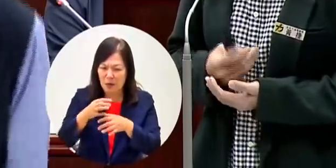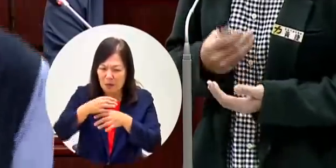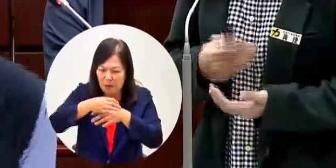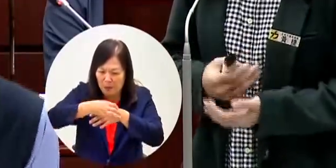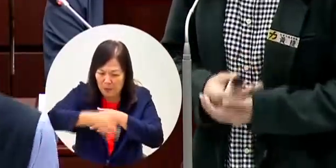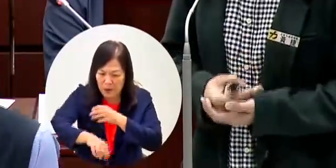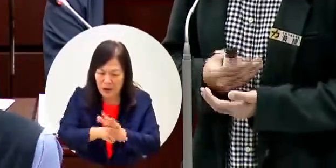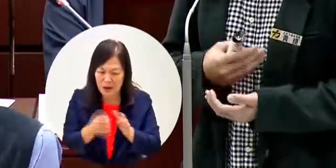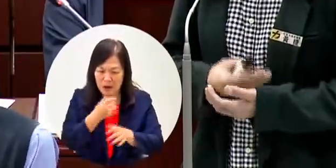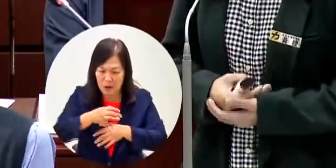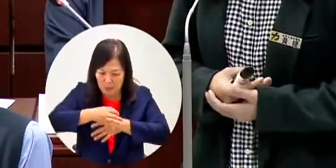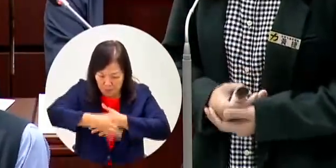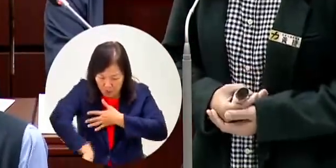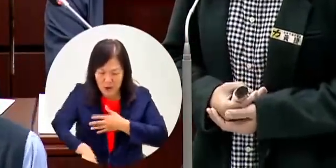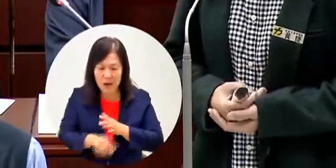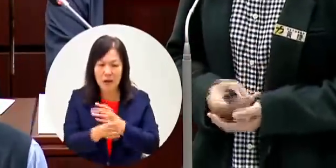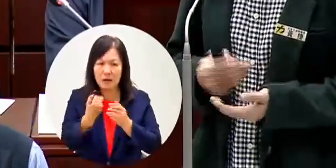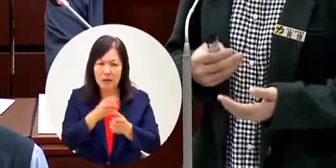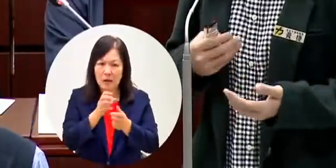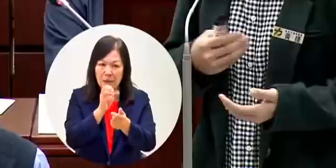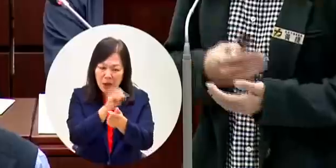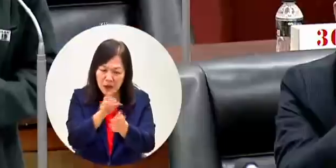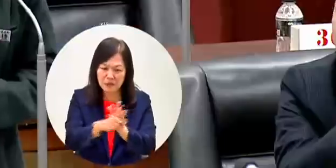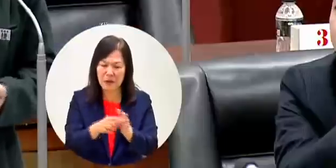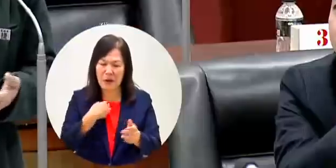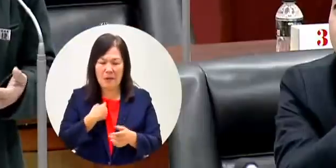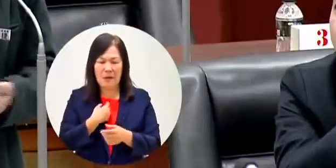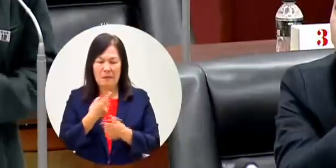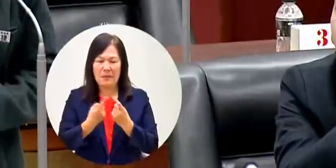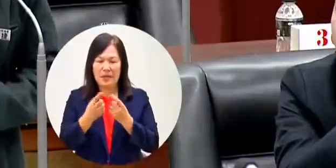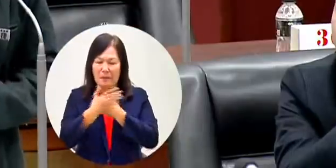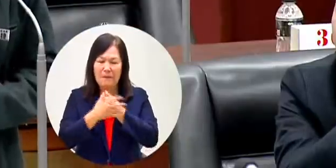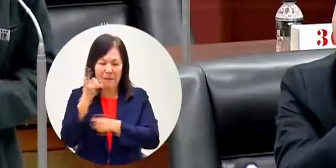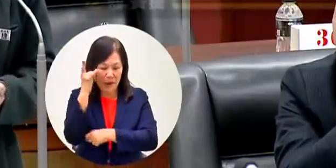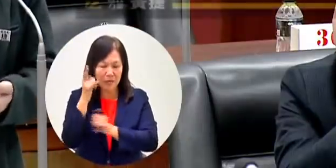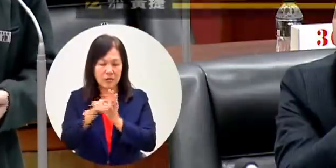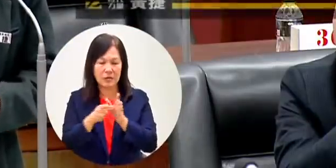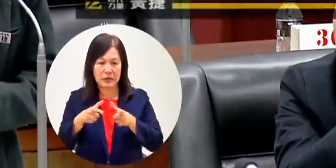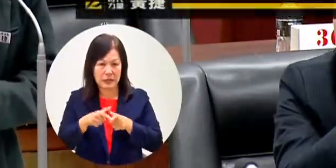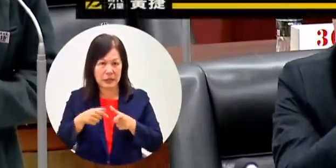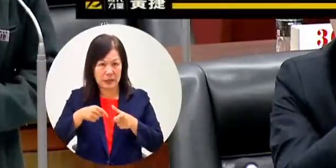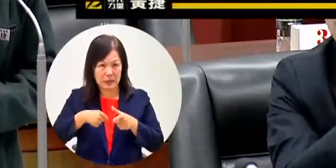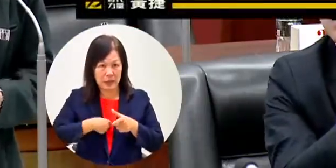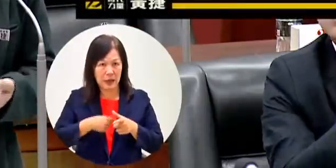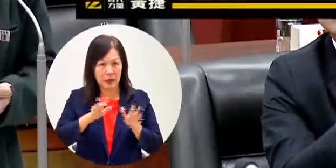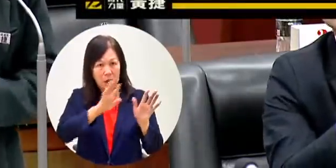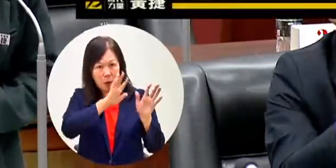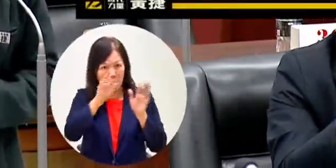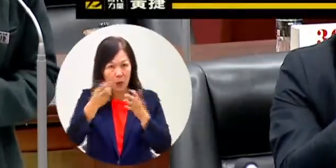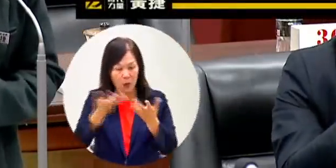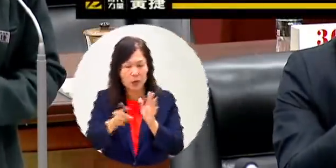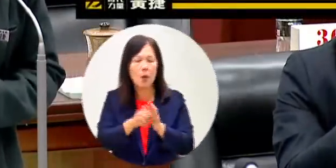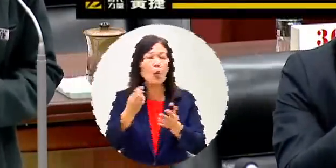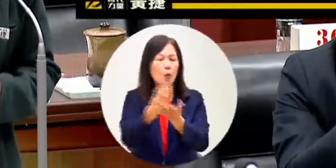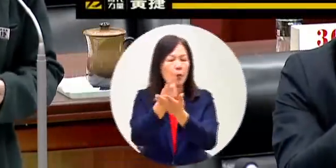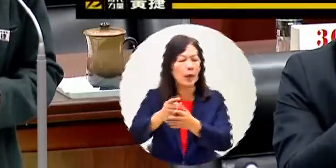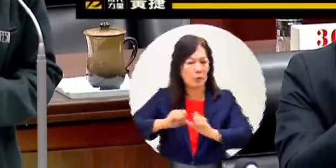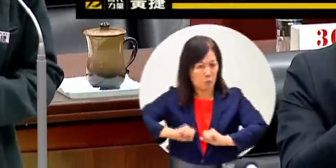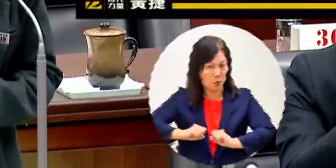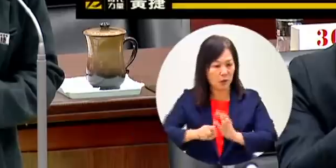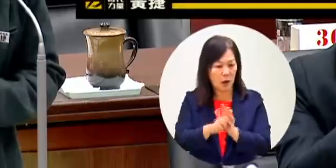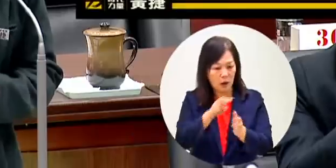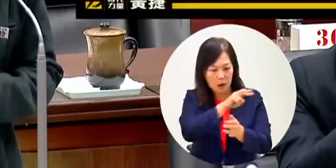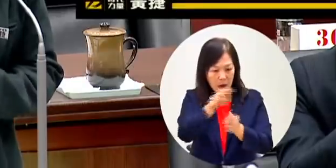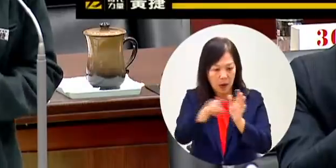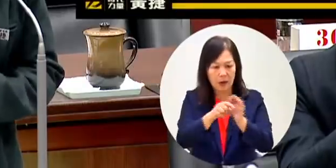楚。 但我想这是一个心态的问题，如果大家都用健康的心态来看待同志教育、来看待性教育的话，就不